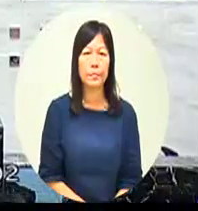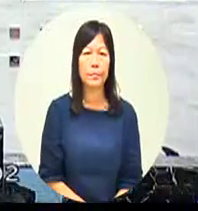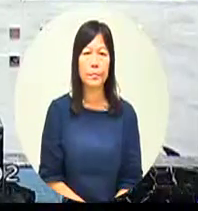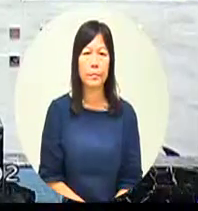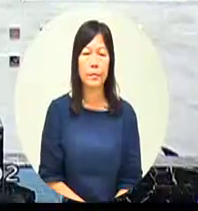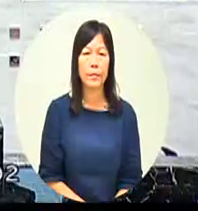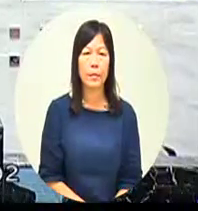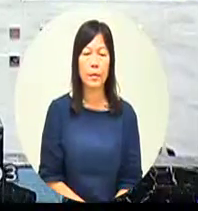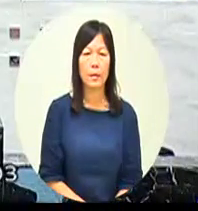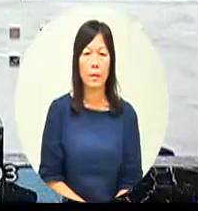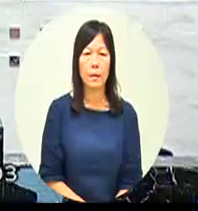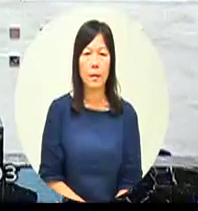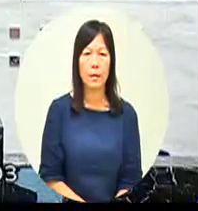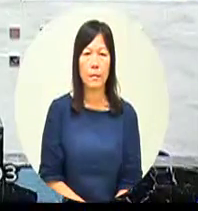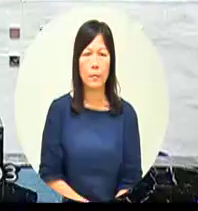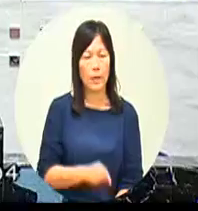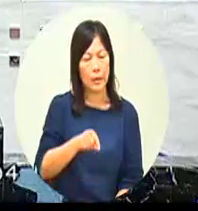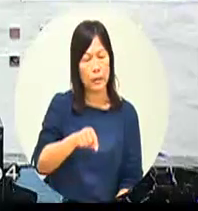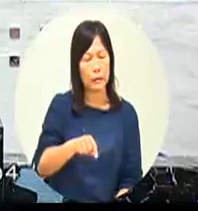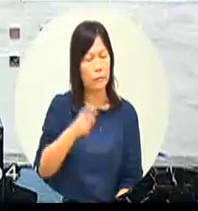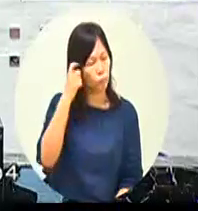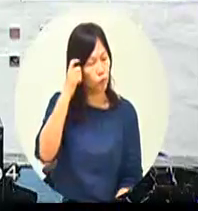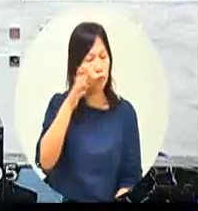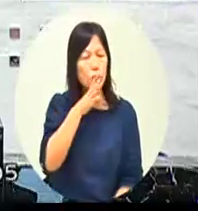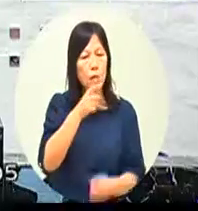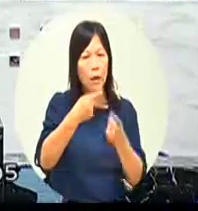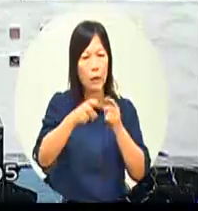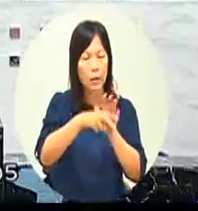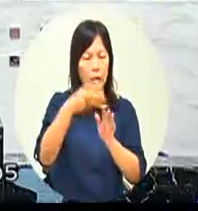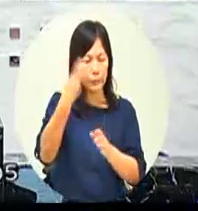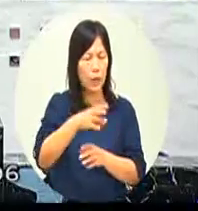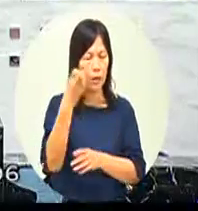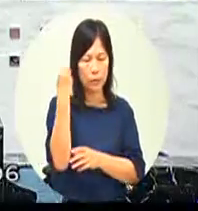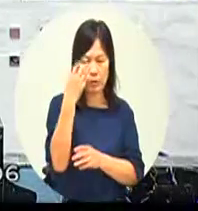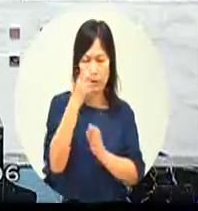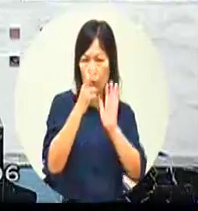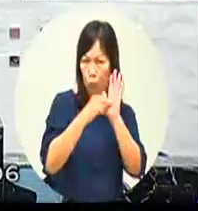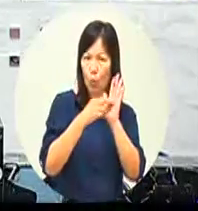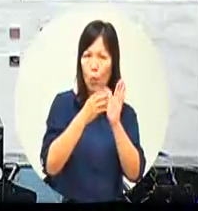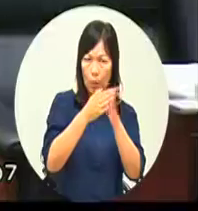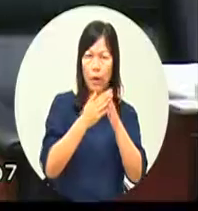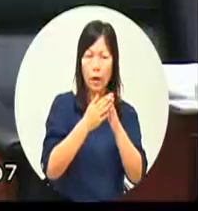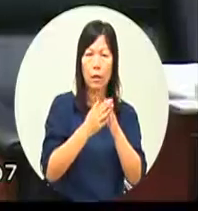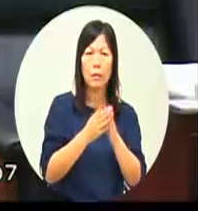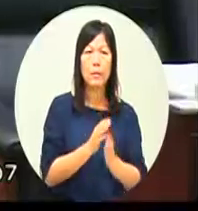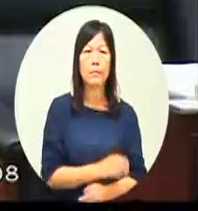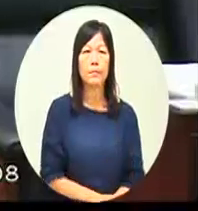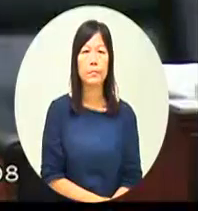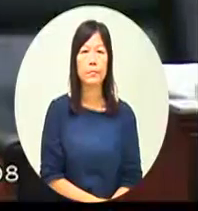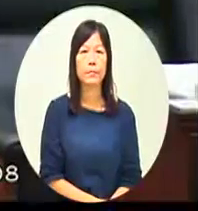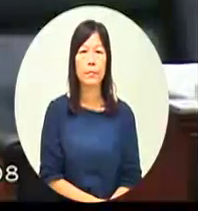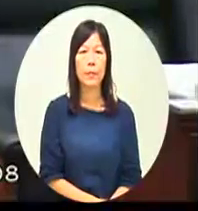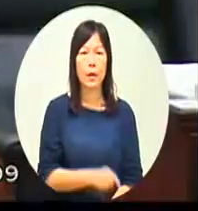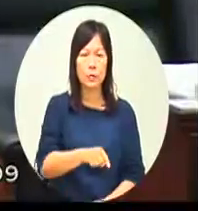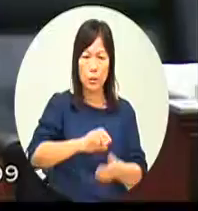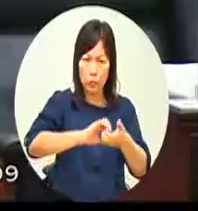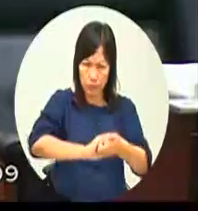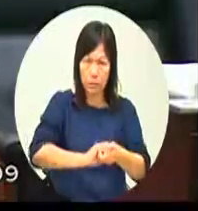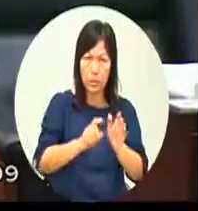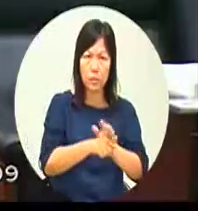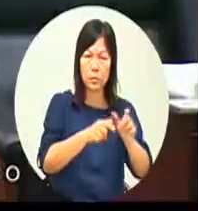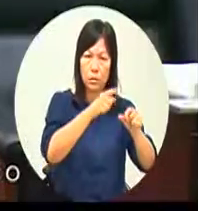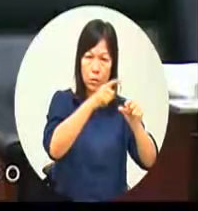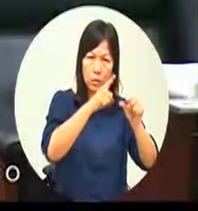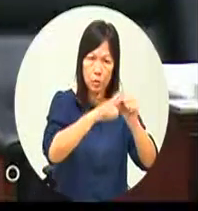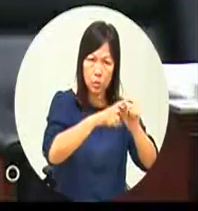谢谢。这个部分我觉得应该要重新再说清楚，因为你在这个里定的是中区跟